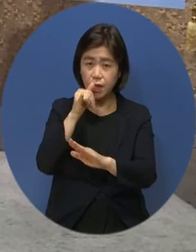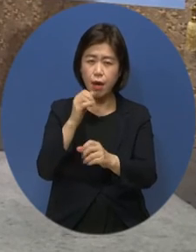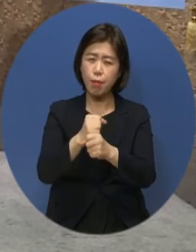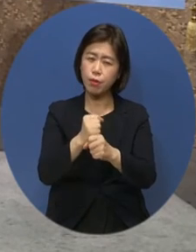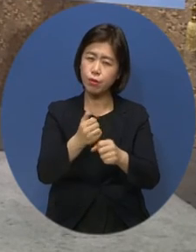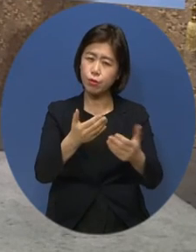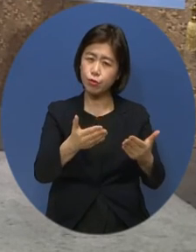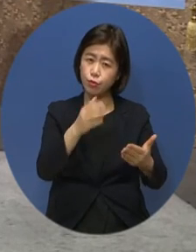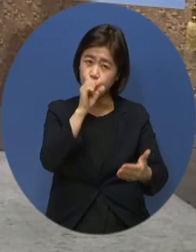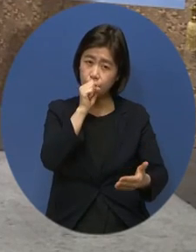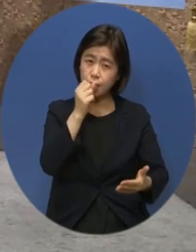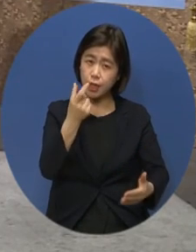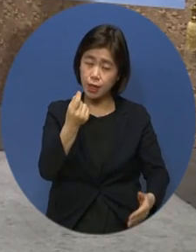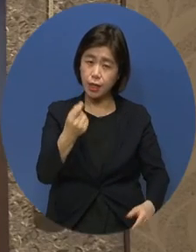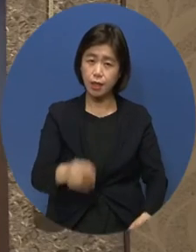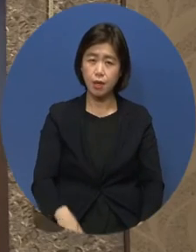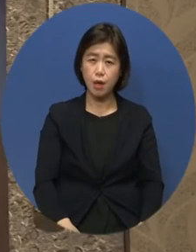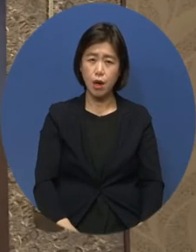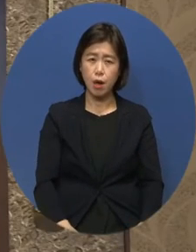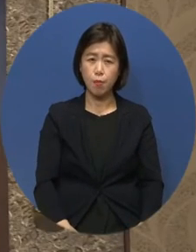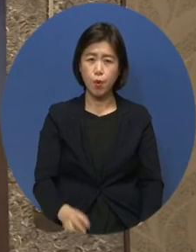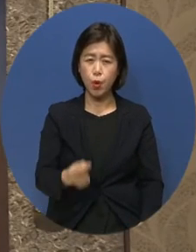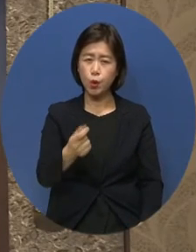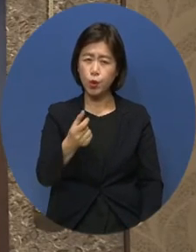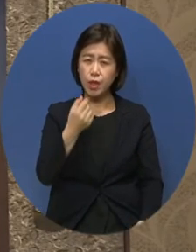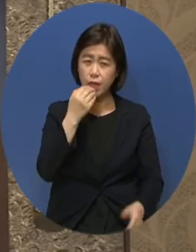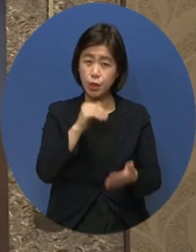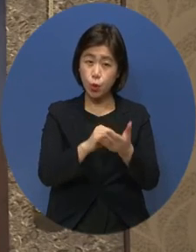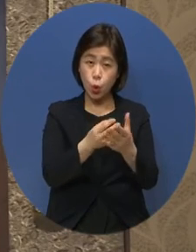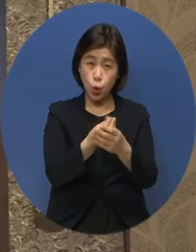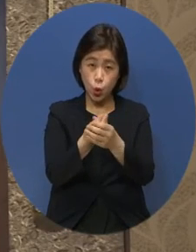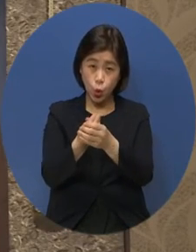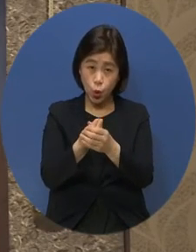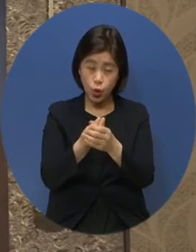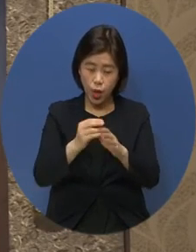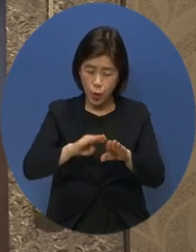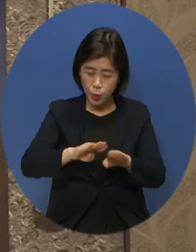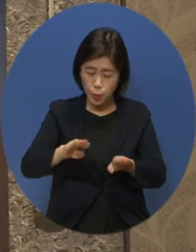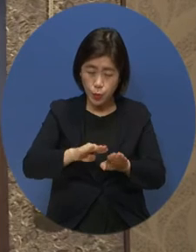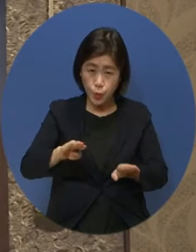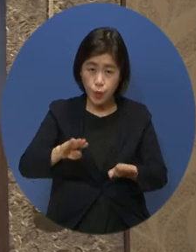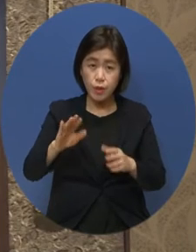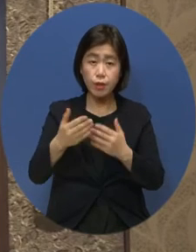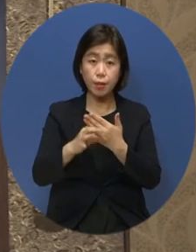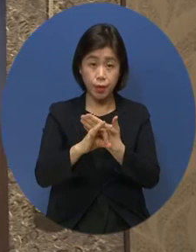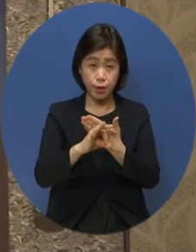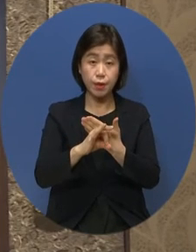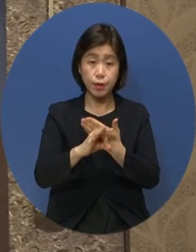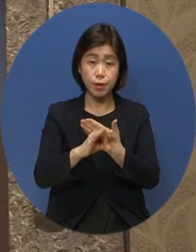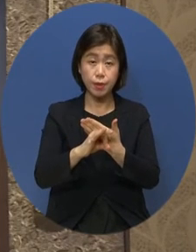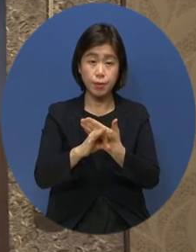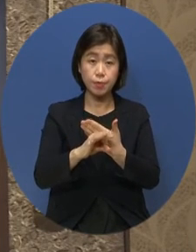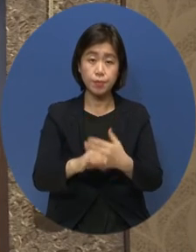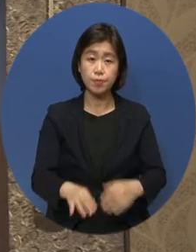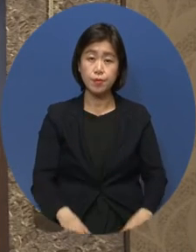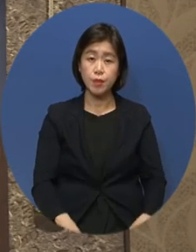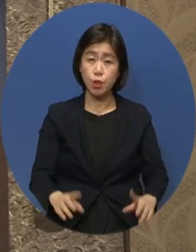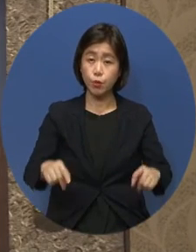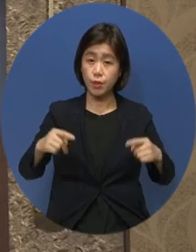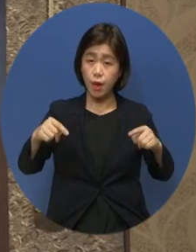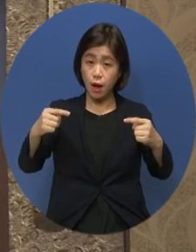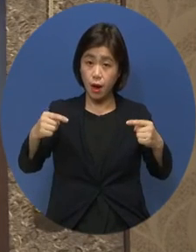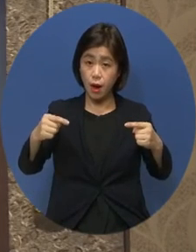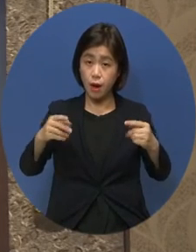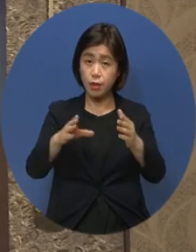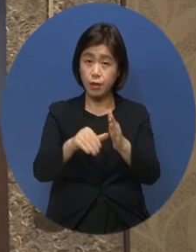작은 이익에 자갈이 라고 할까요 그런 작은 돌들을 이렇게 깔아 놓게 되면 그게 휠체어가